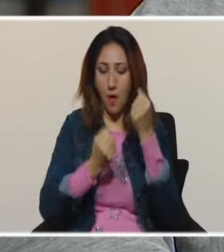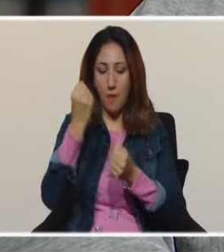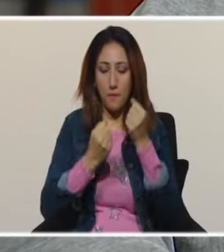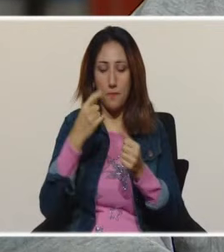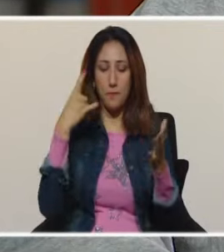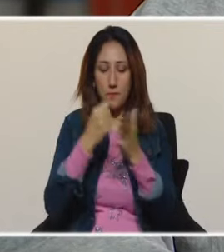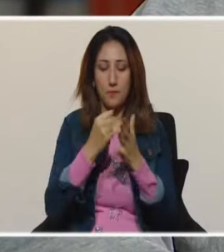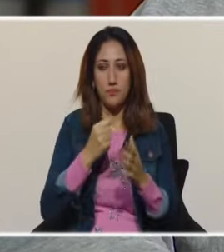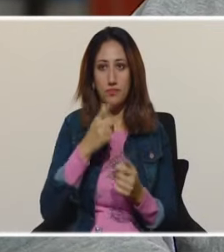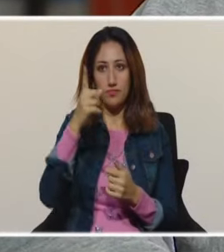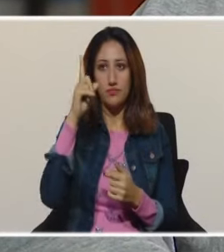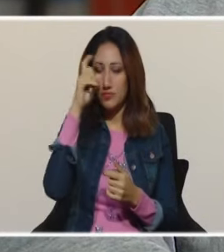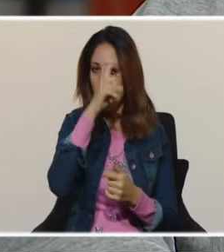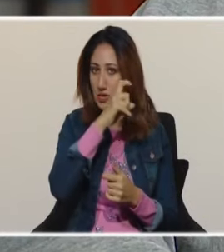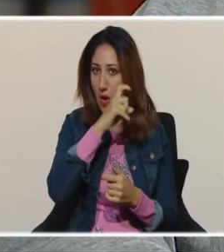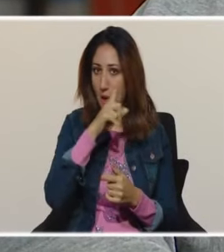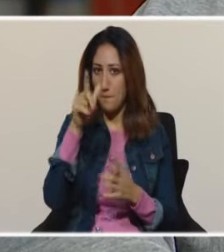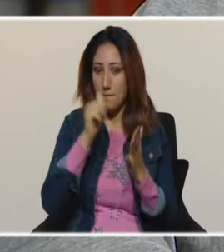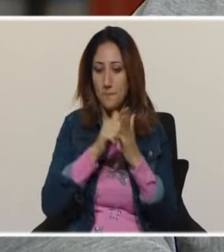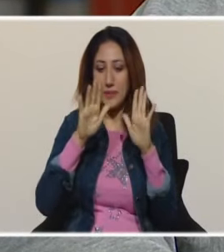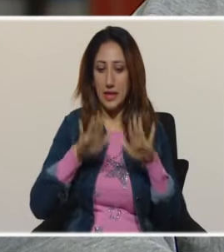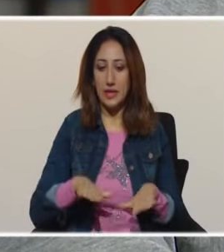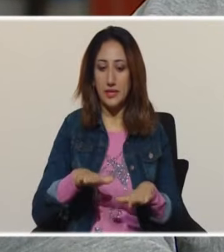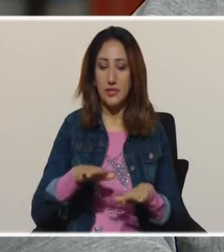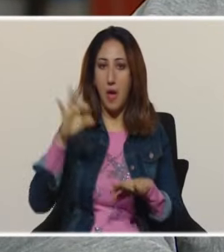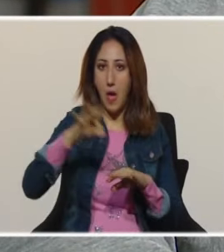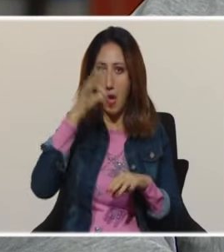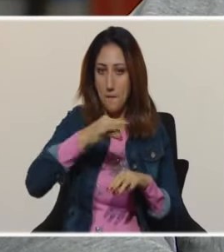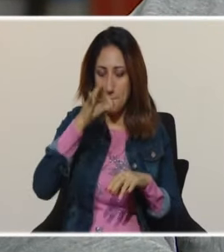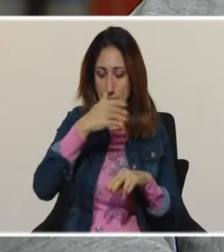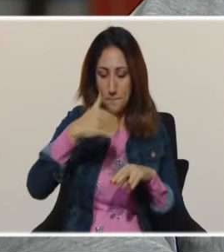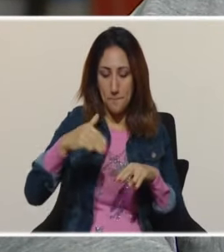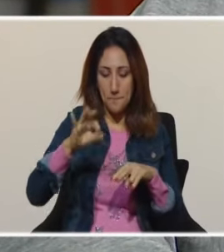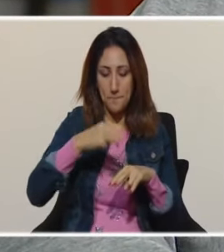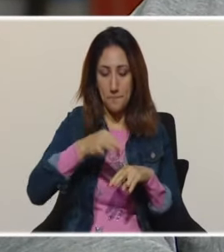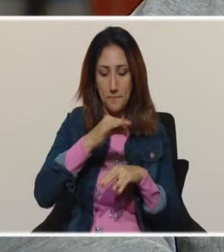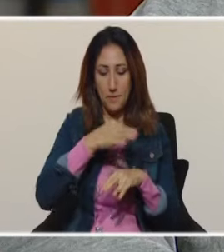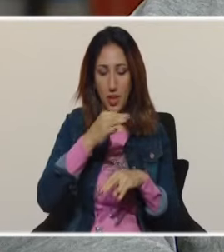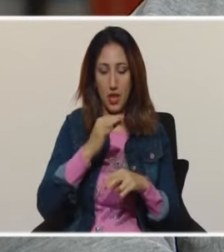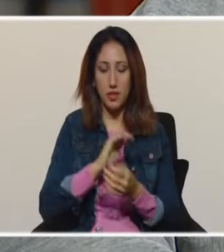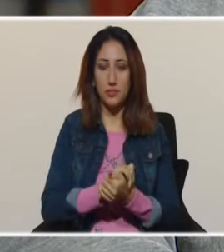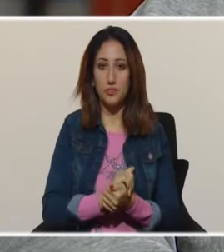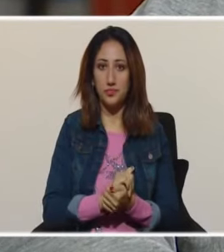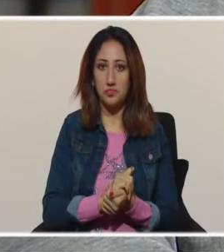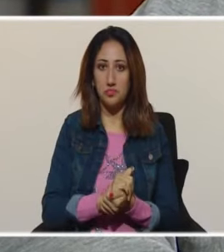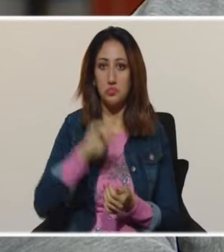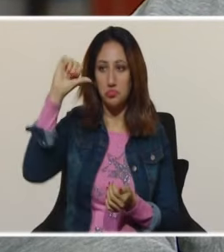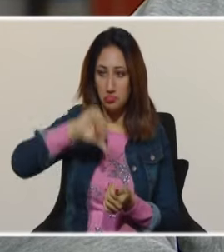يحصل الظروف اللي انا فيها دي. مريت بكم عمليه وكده، بس للاسف ما فيش ولا عمليه